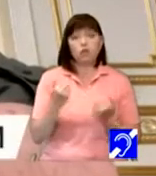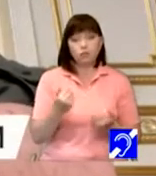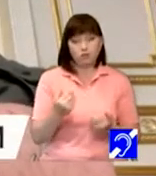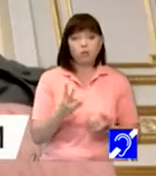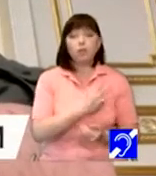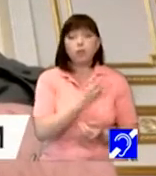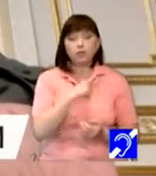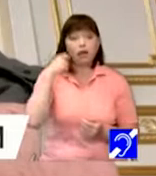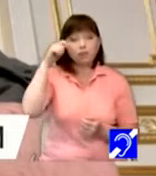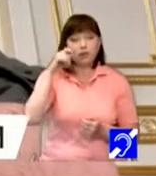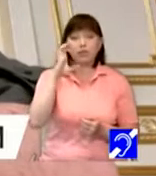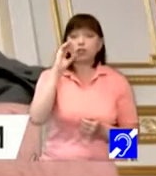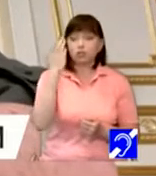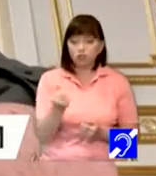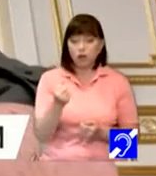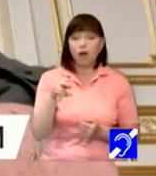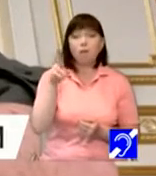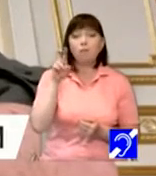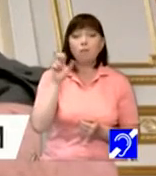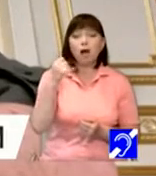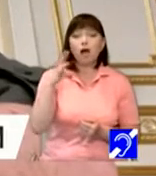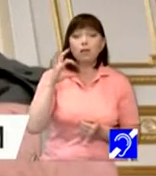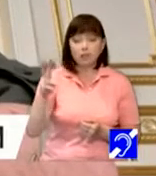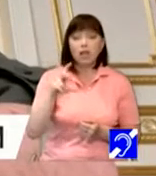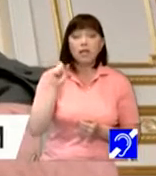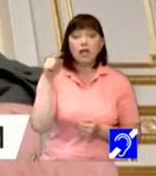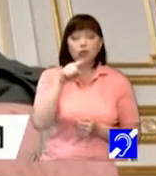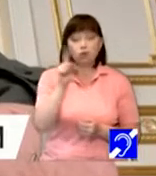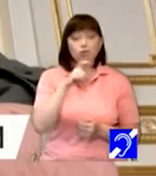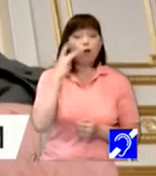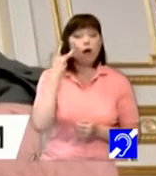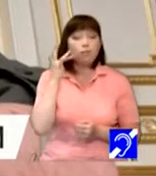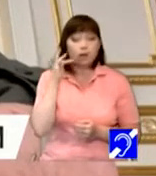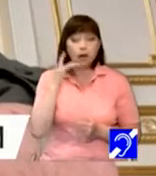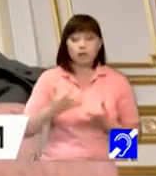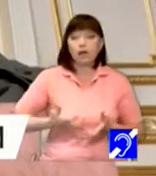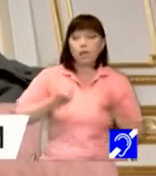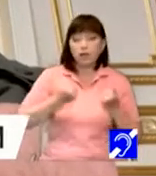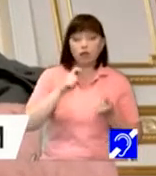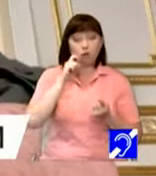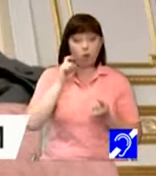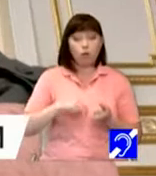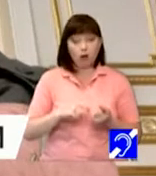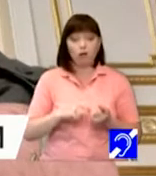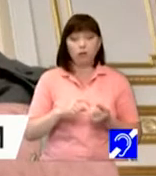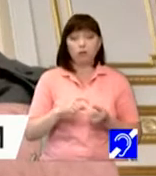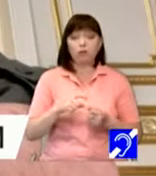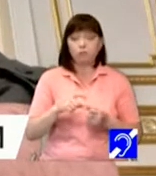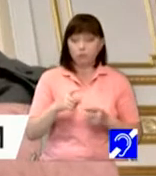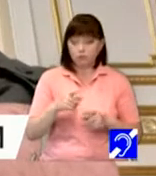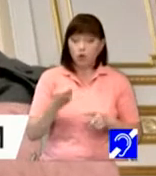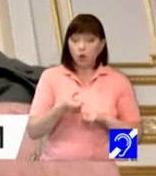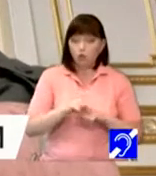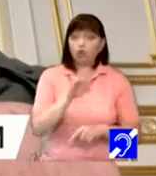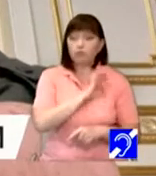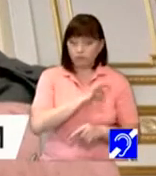подякувати президенту США Байдену за те, що американська підтримка для України посилюється щотижнево.